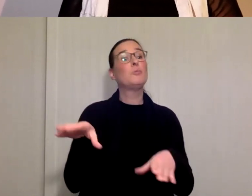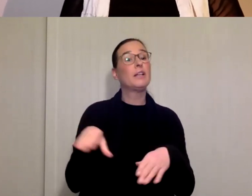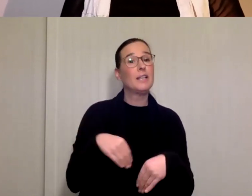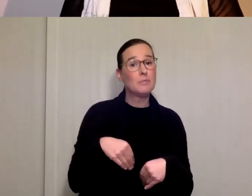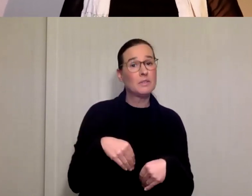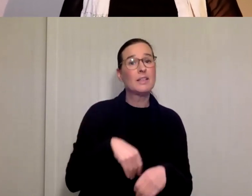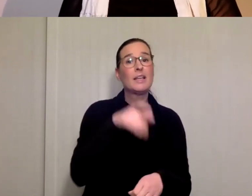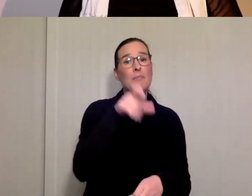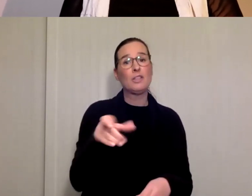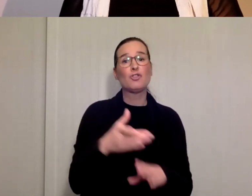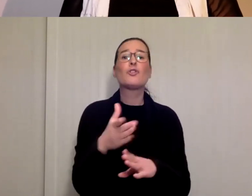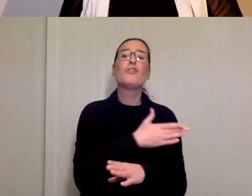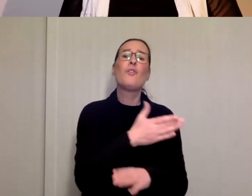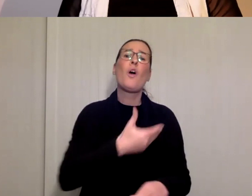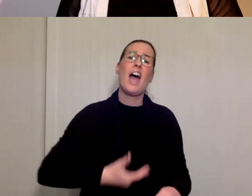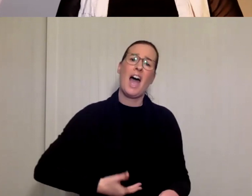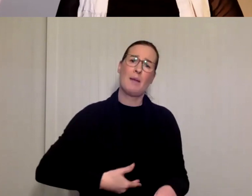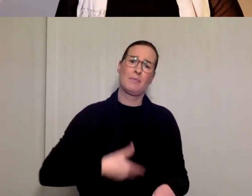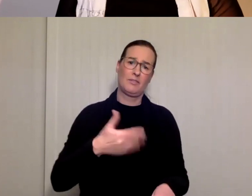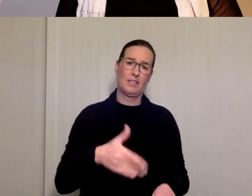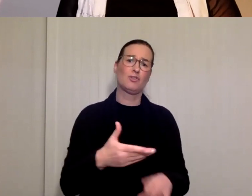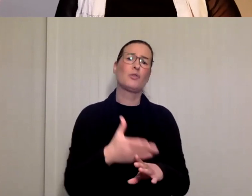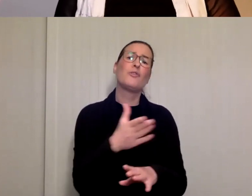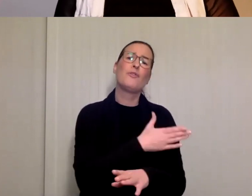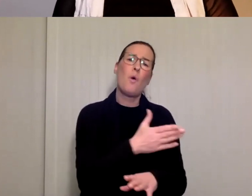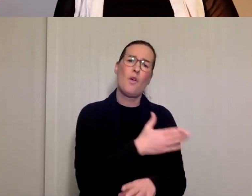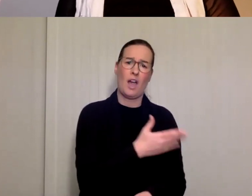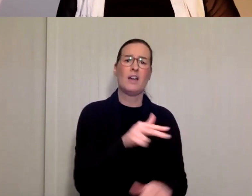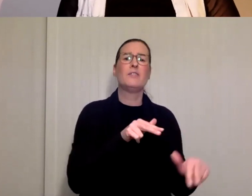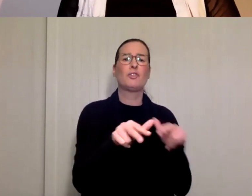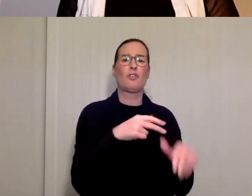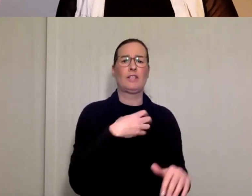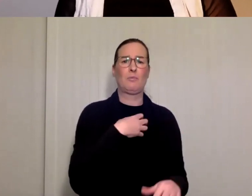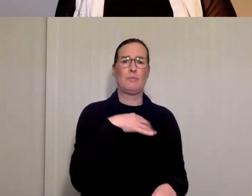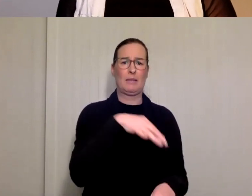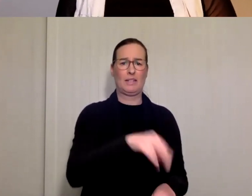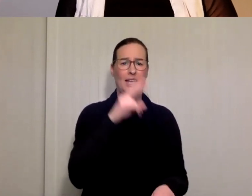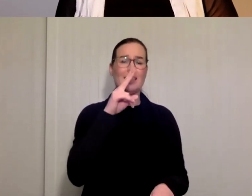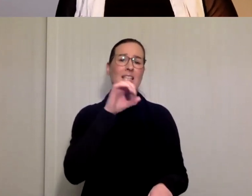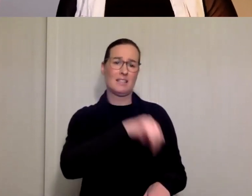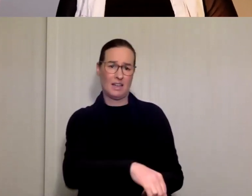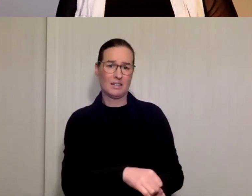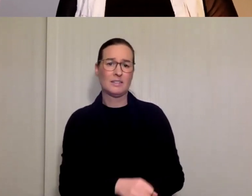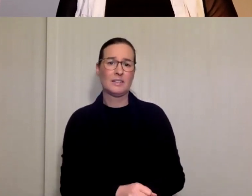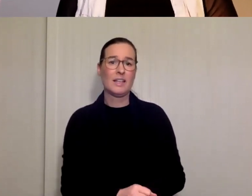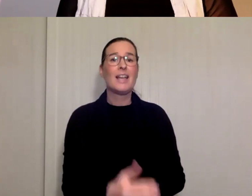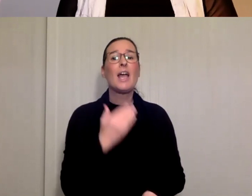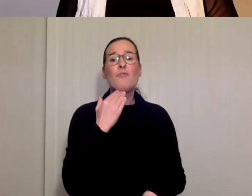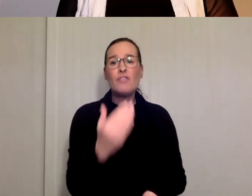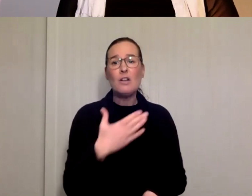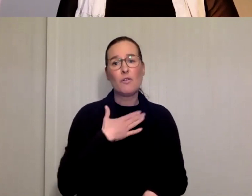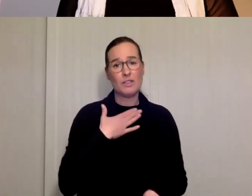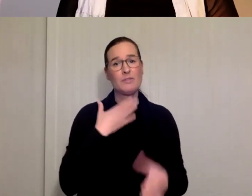denen es eh schon vorher nicht so gut ging, das sehen wir. Das ist, glaube ich, auch für uns ein ganz wichtiger Aspekt gewesen, dass wir bei den Empfehlungen geschrieben haben,